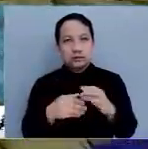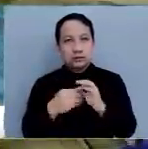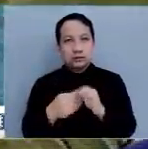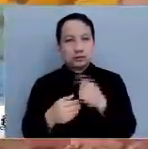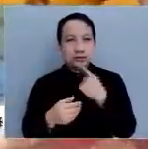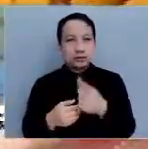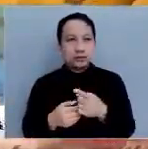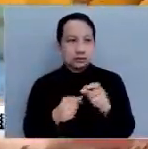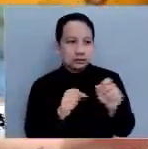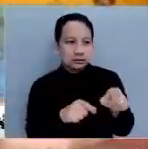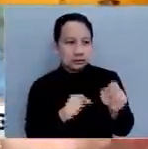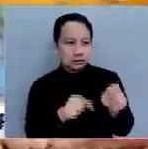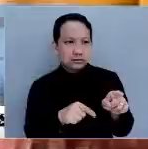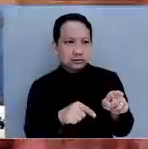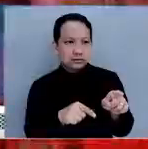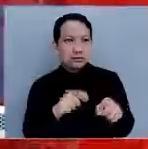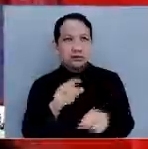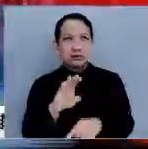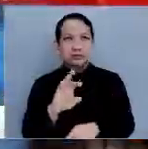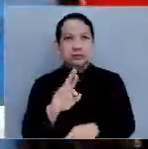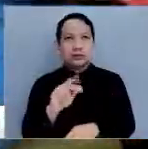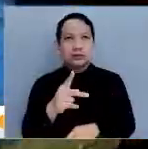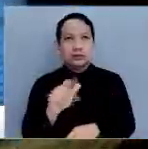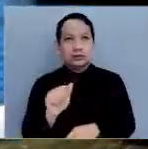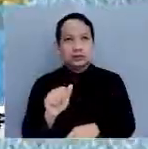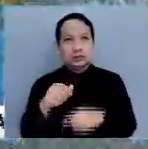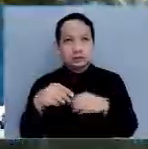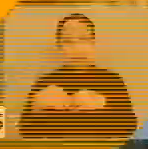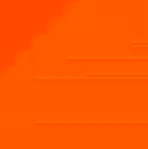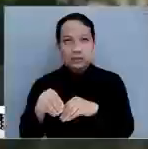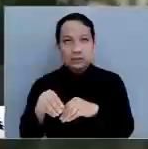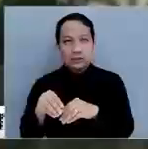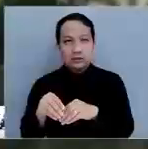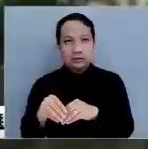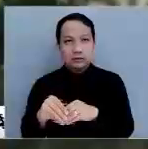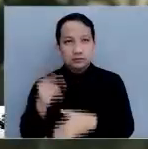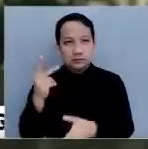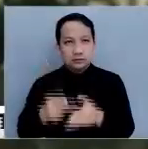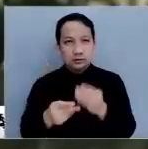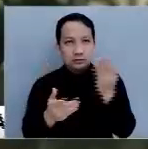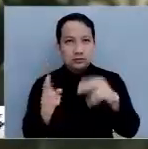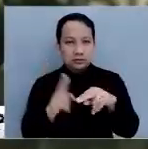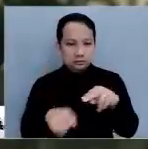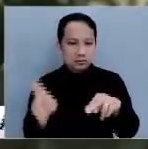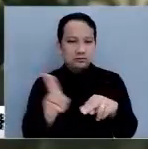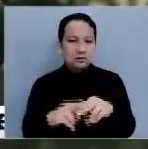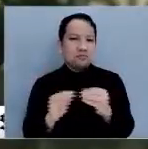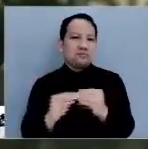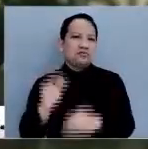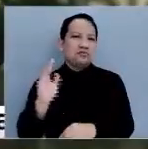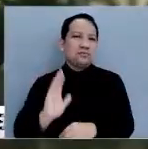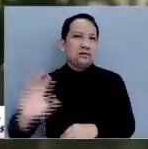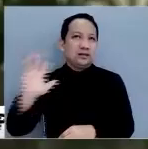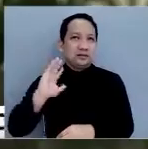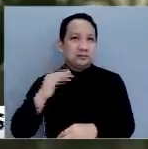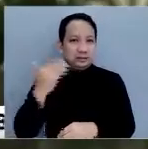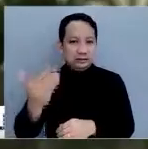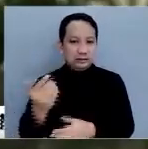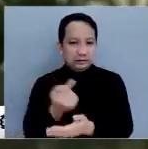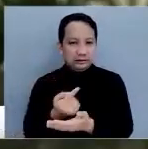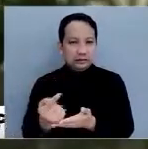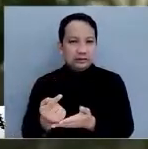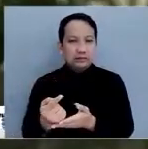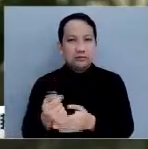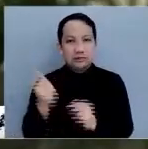na mga nagtitinda sa Barangay Market, posible daw na kahit ganyan ang presyo, tataas pa daw lalo yan sa mga susunod na araw.